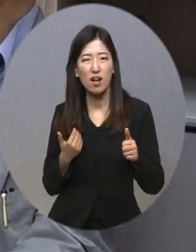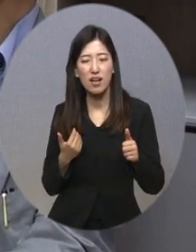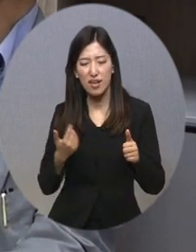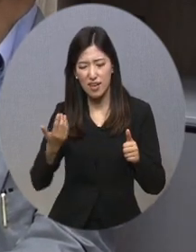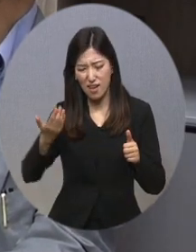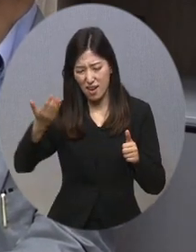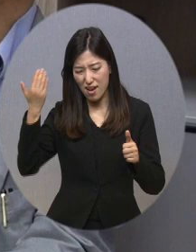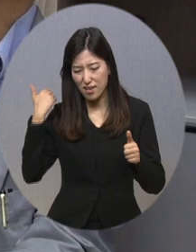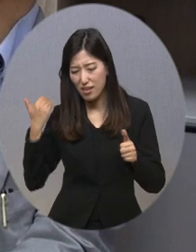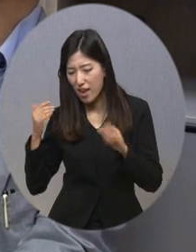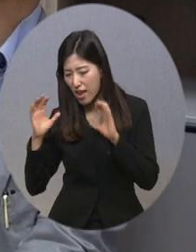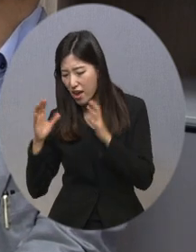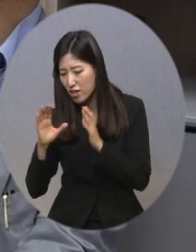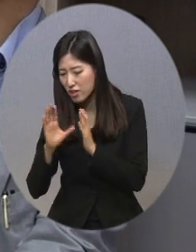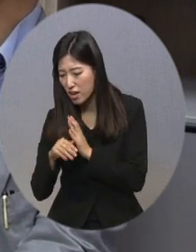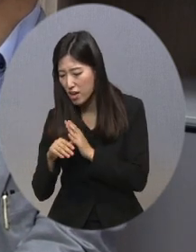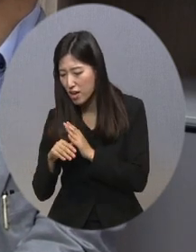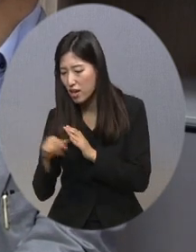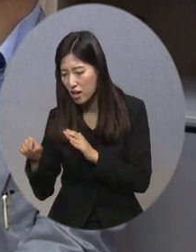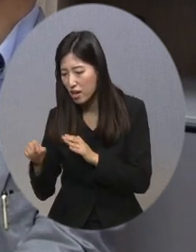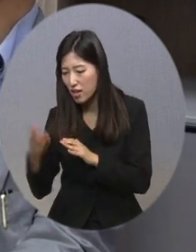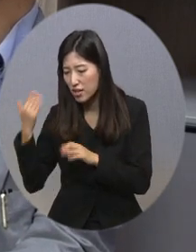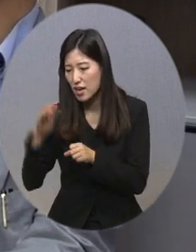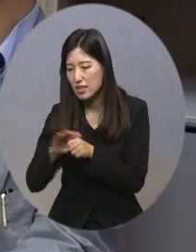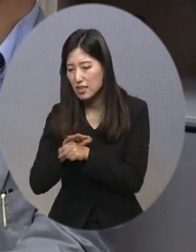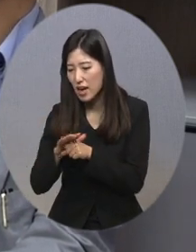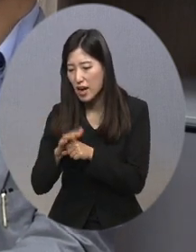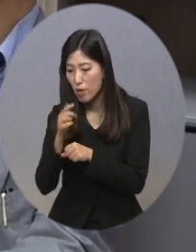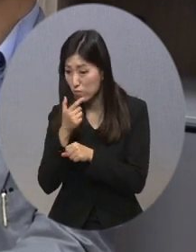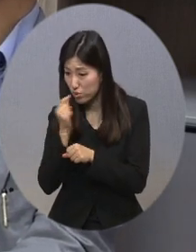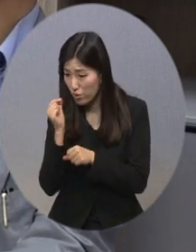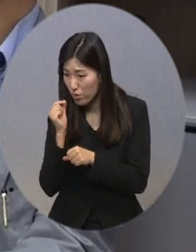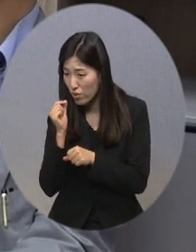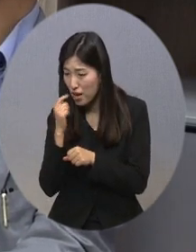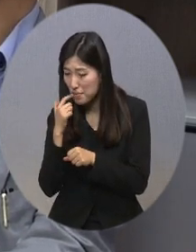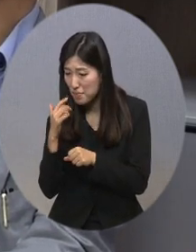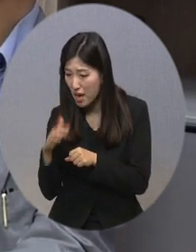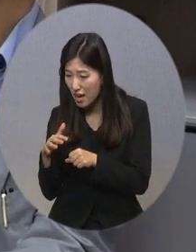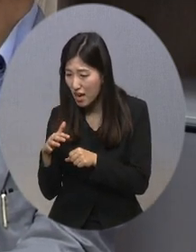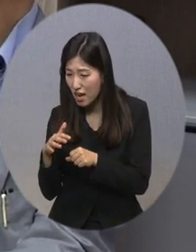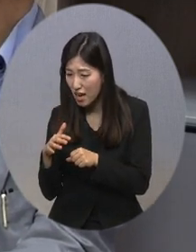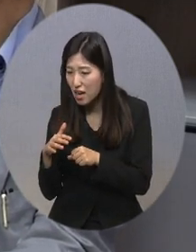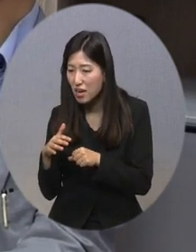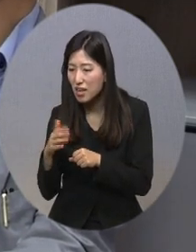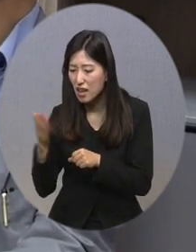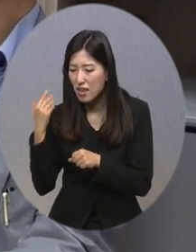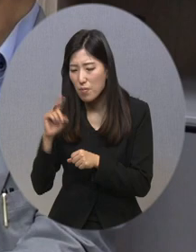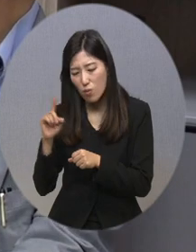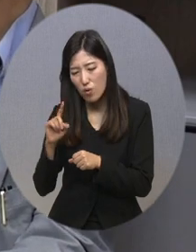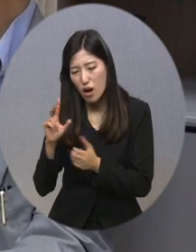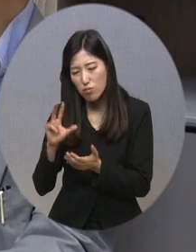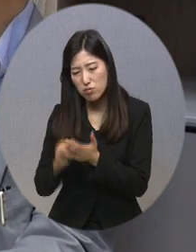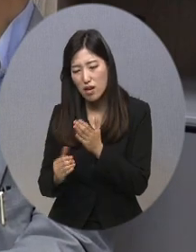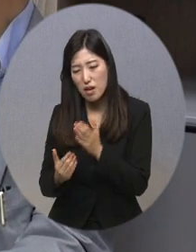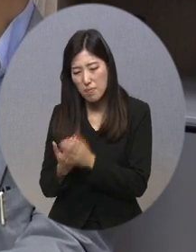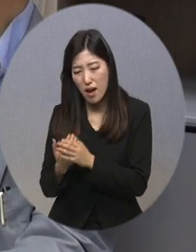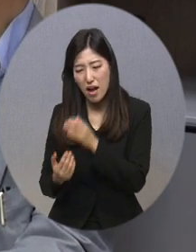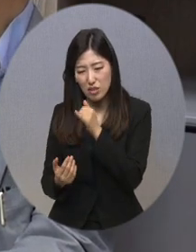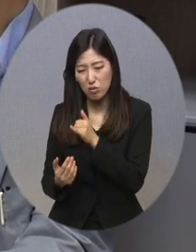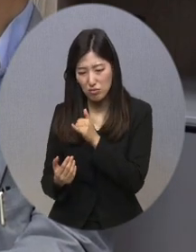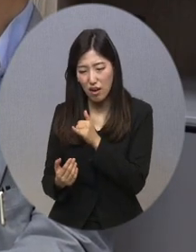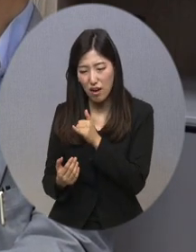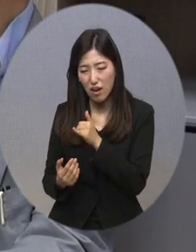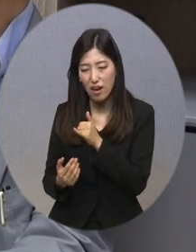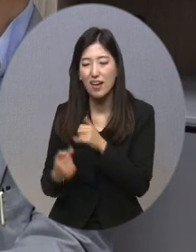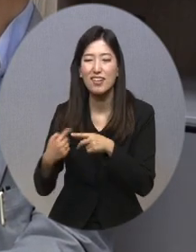성숙이 안 됐으면 예, 예. 나이만 더 씌워진 게 아닌가. 그렇죠. 예, 그렇게 보시면 훨씬 화가 덜 나시던가 그러실 거예요. 그래도 상처는 받아요.